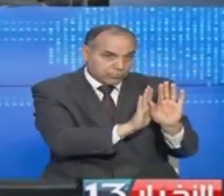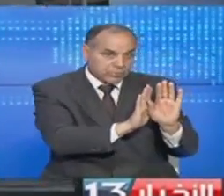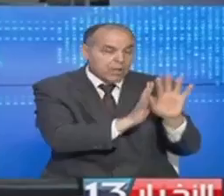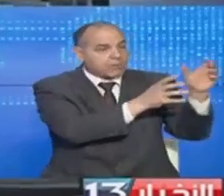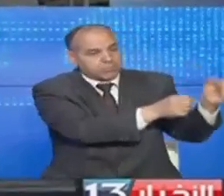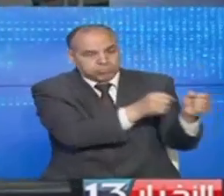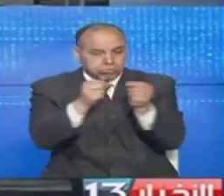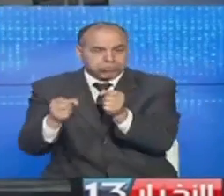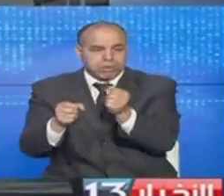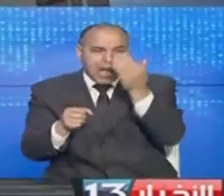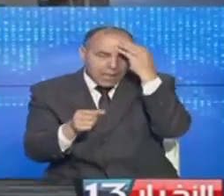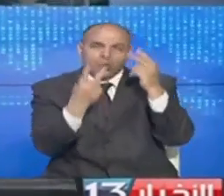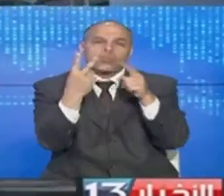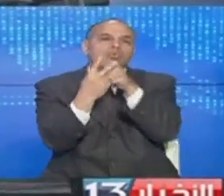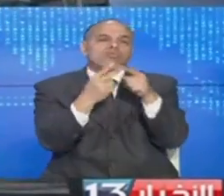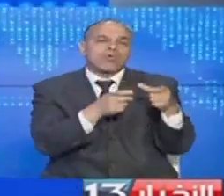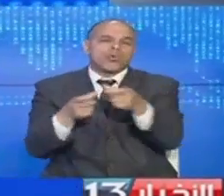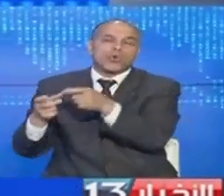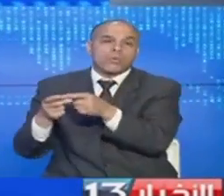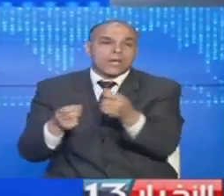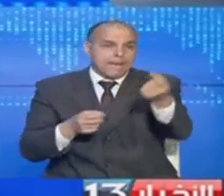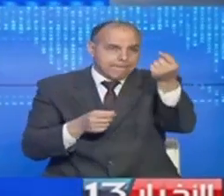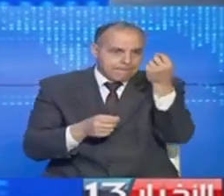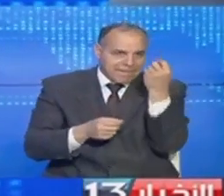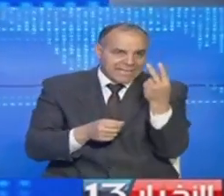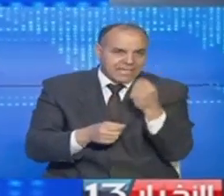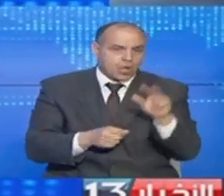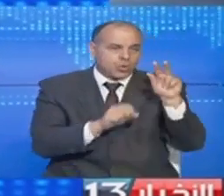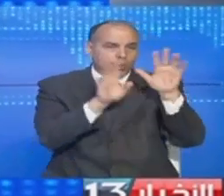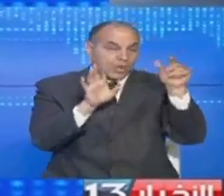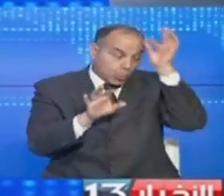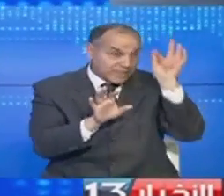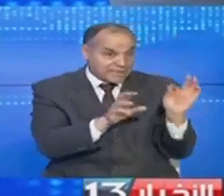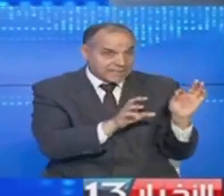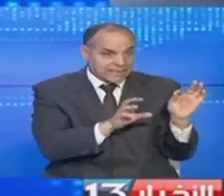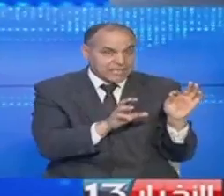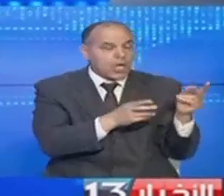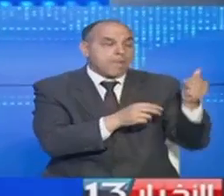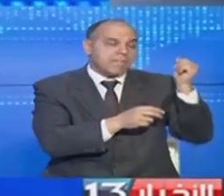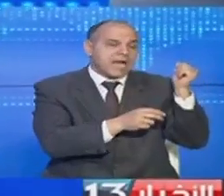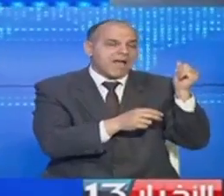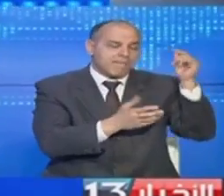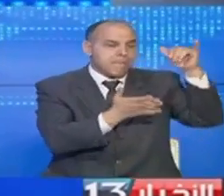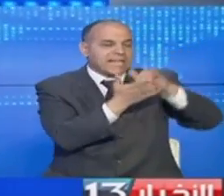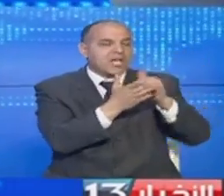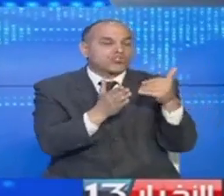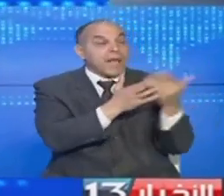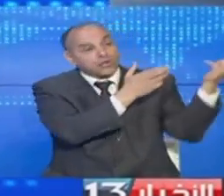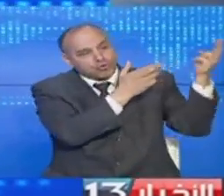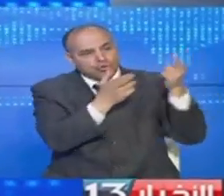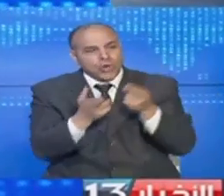اجلاءهم في مناسبتين ومنه مائتان وثمانيه وثلاثين تونس يا حلو ليله امس ب مطار جربه جرجيس